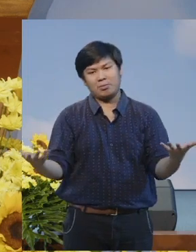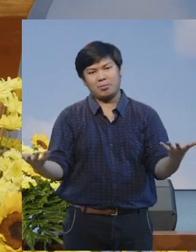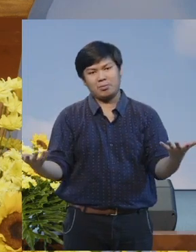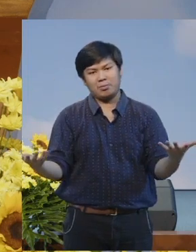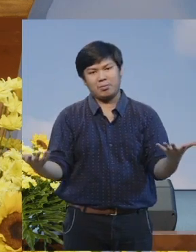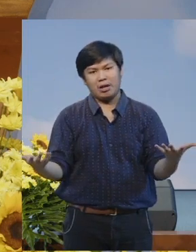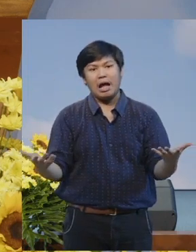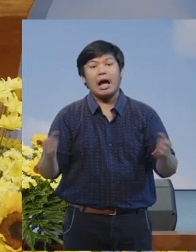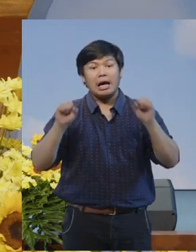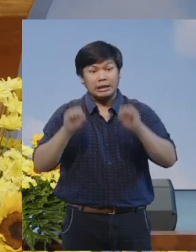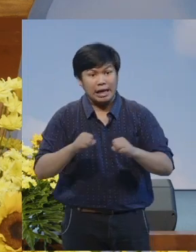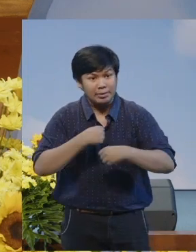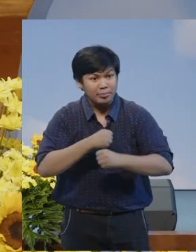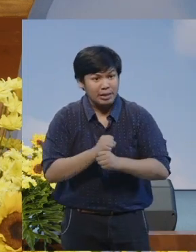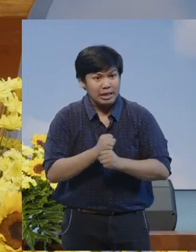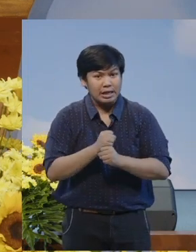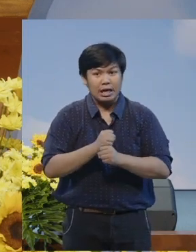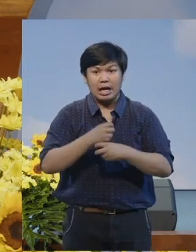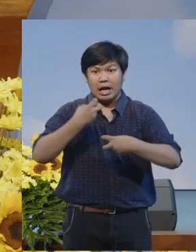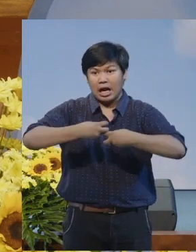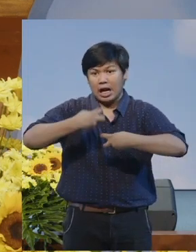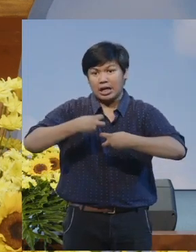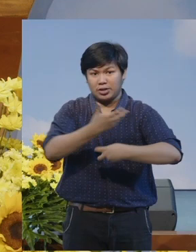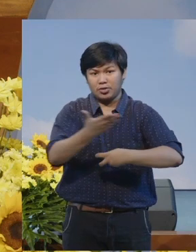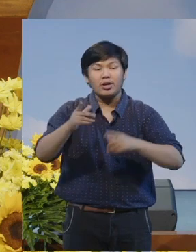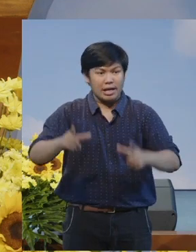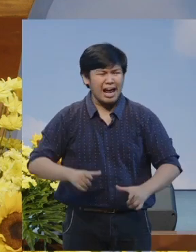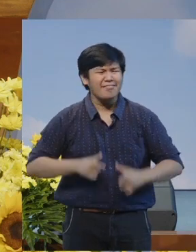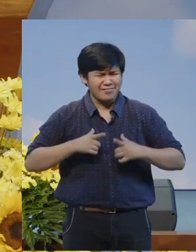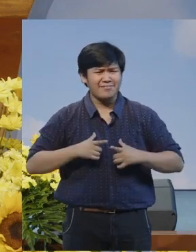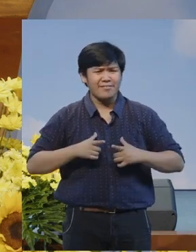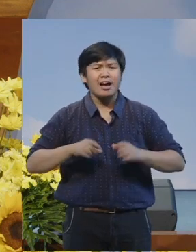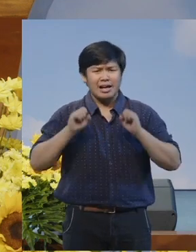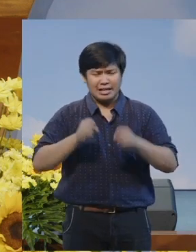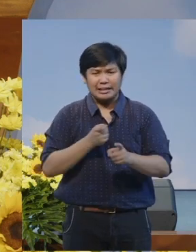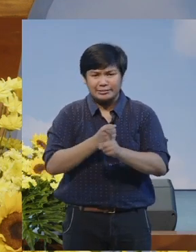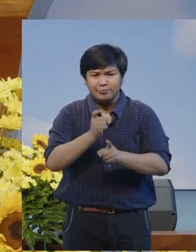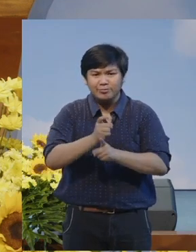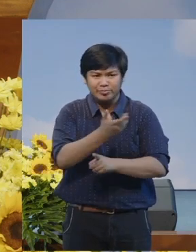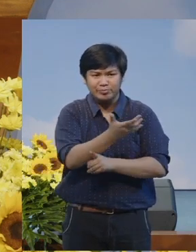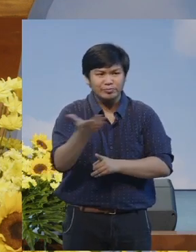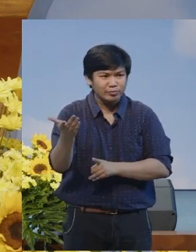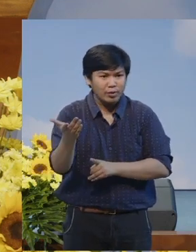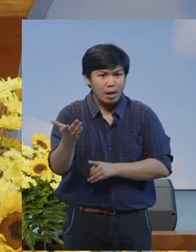Maaari nilang pahirapan at apihin ang mga mananampalataya.